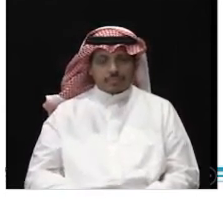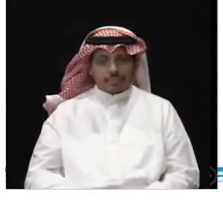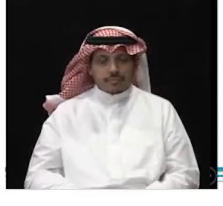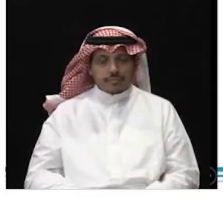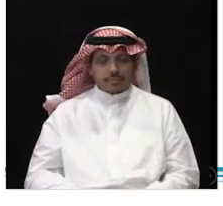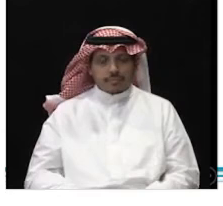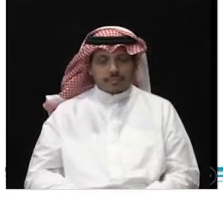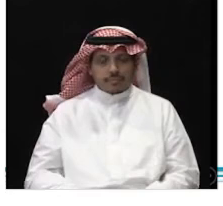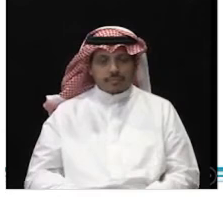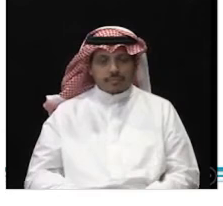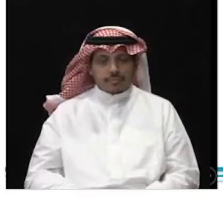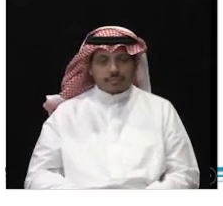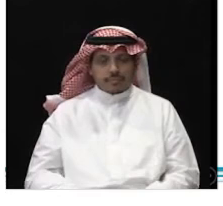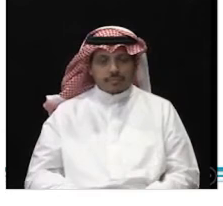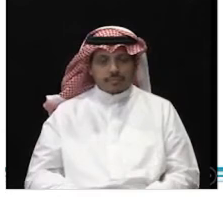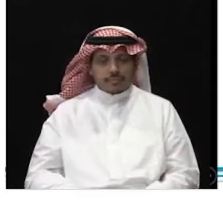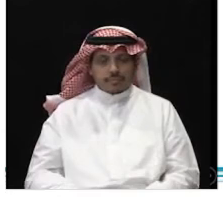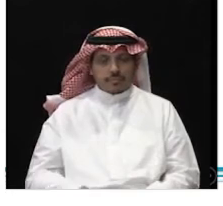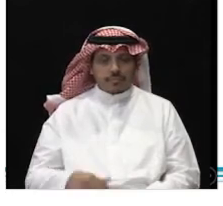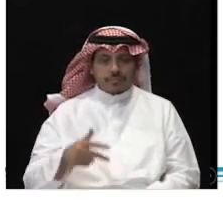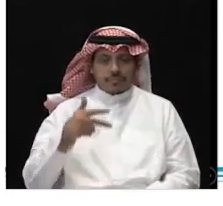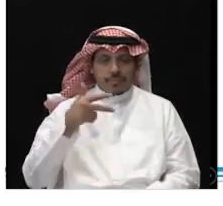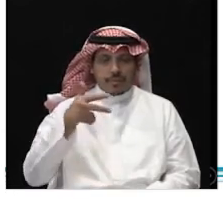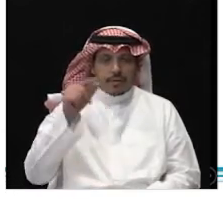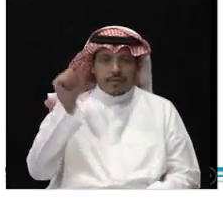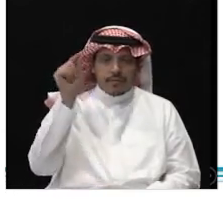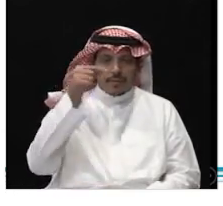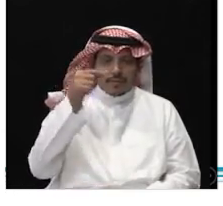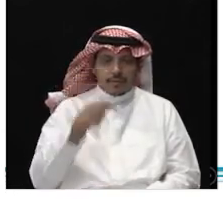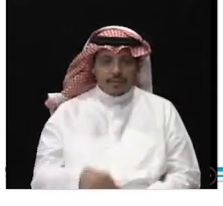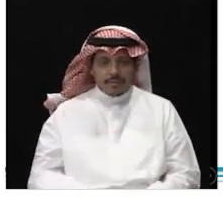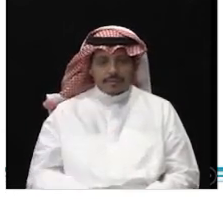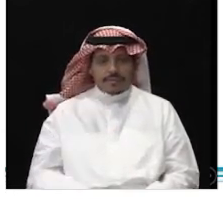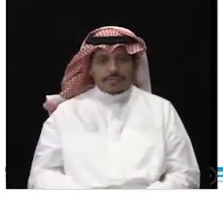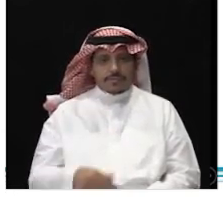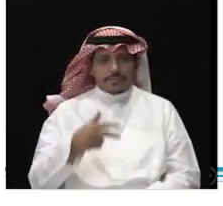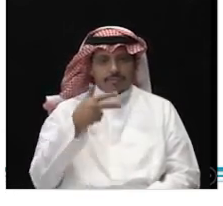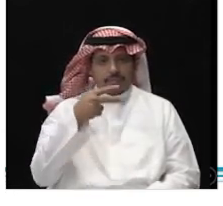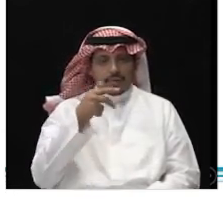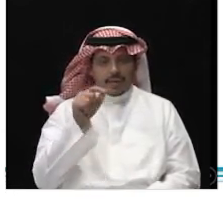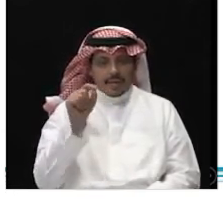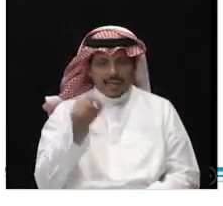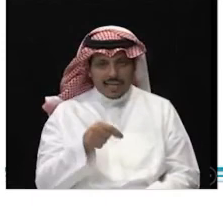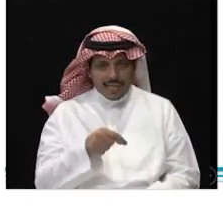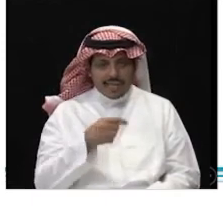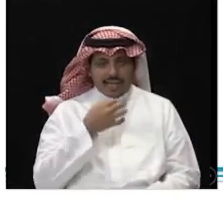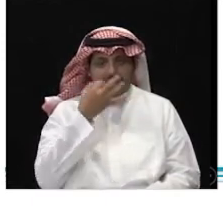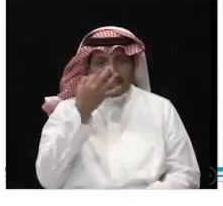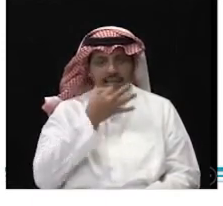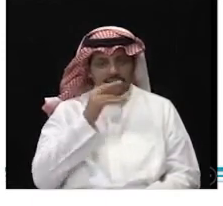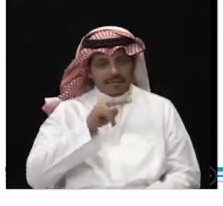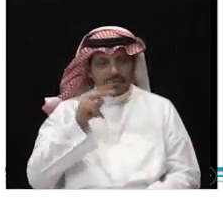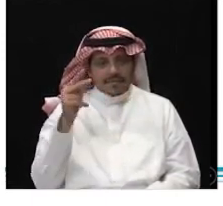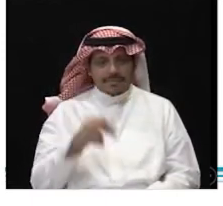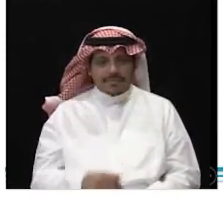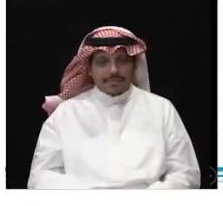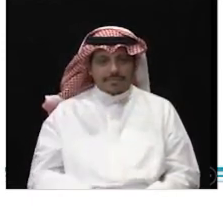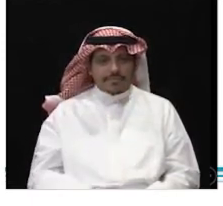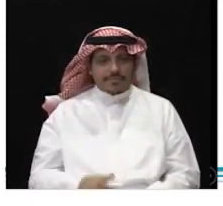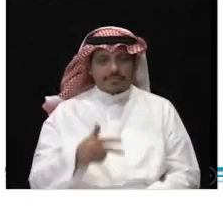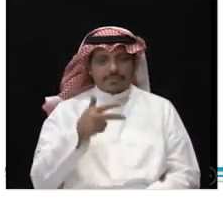وله ثلاثة أصوات، هنا مع الفتح غاء، أحسنتم، ومع الكسر غي،